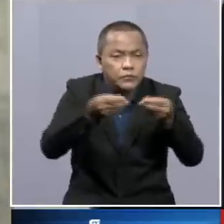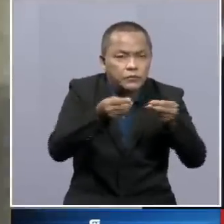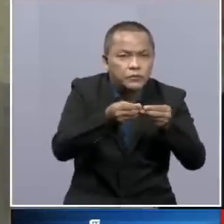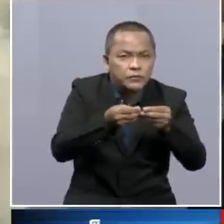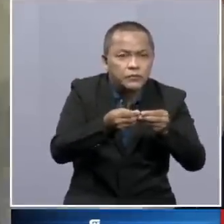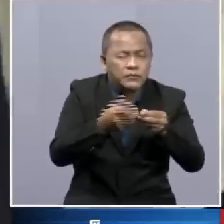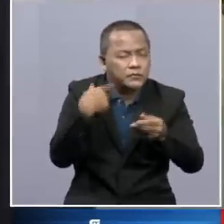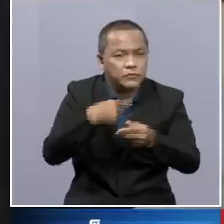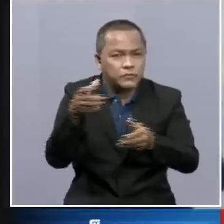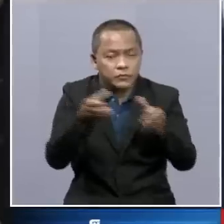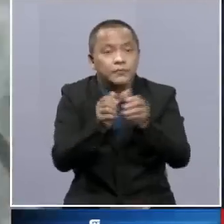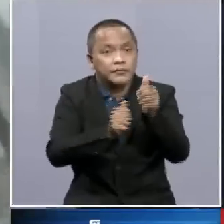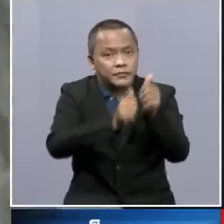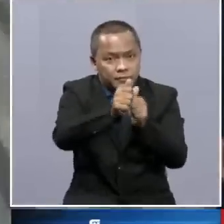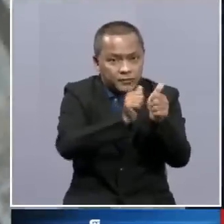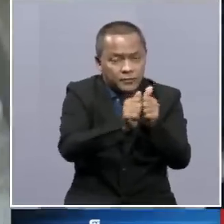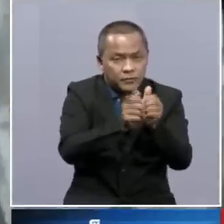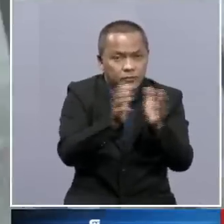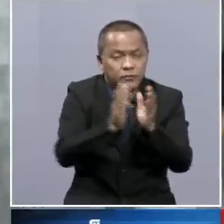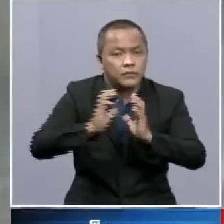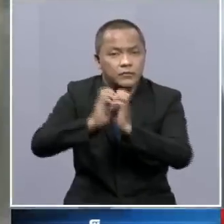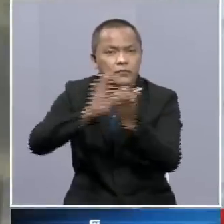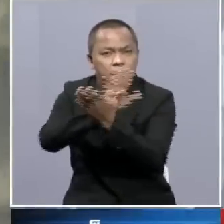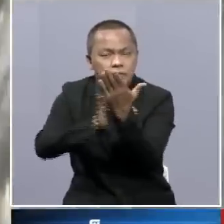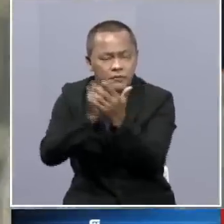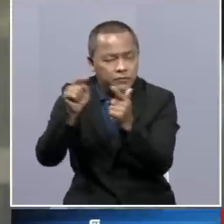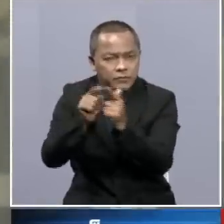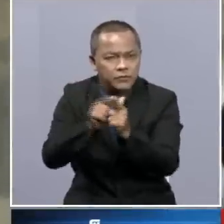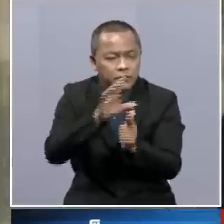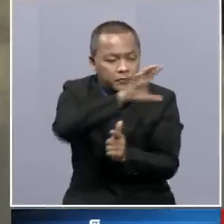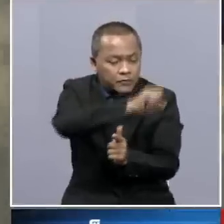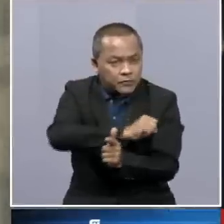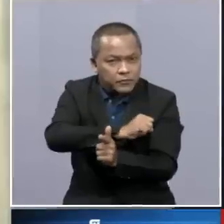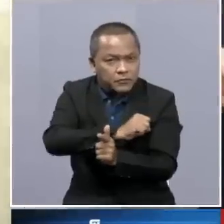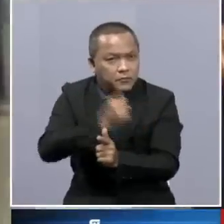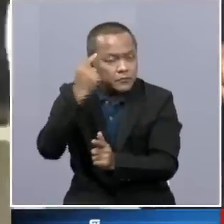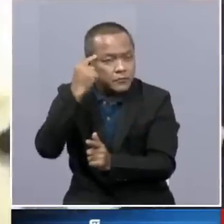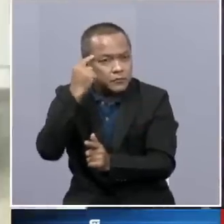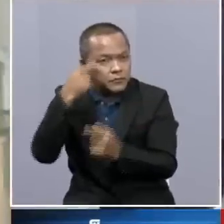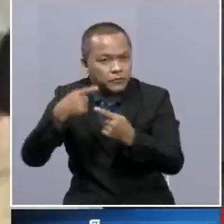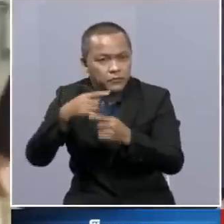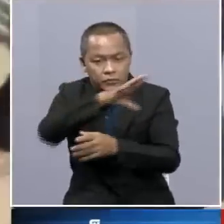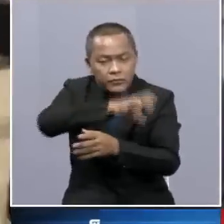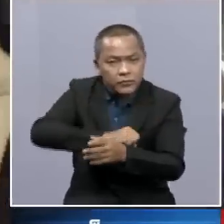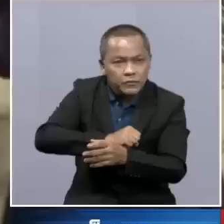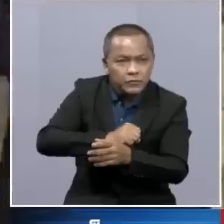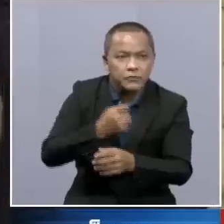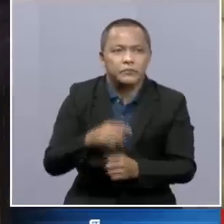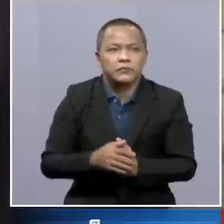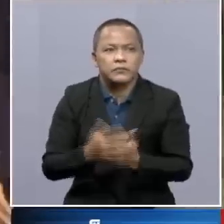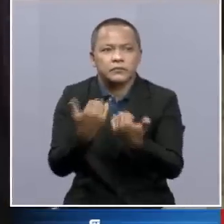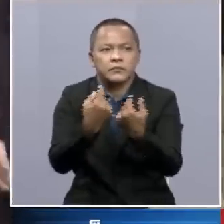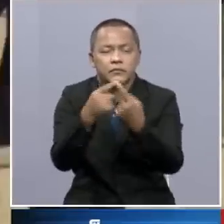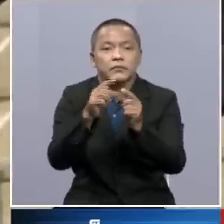นที่น่าจะมาเป็นคู่แข่งกับพรรคภูมิใจไทยอันนี้เหมือนจะเป็นการแบบตลบหลังพรรคภูมิใจไทยอะไรอย่างนี้หรือเปล่าคุณผู้ชมคะ